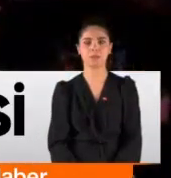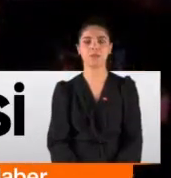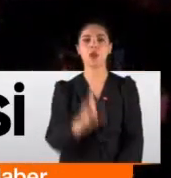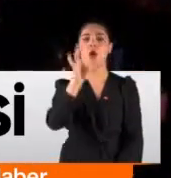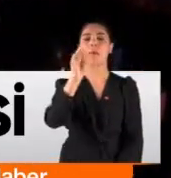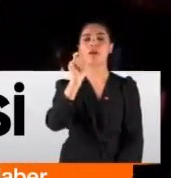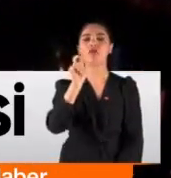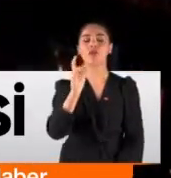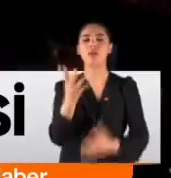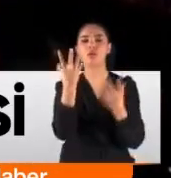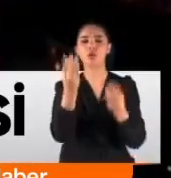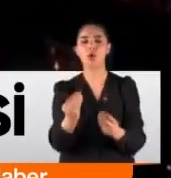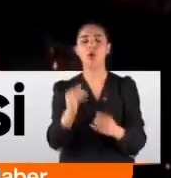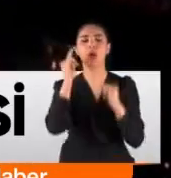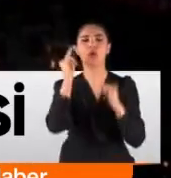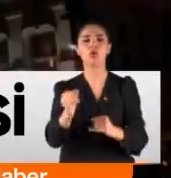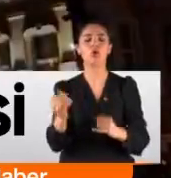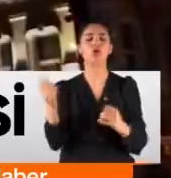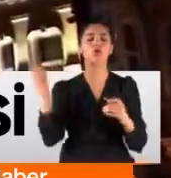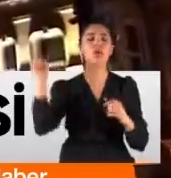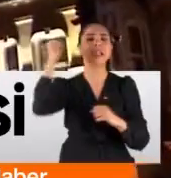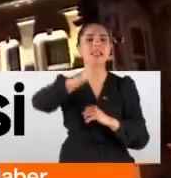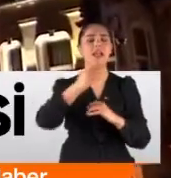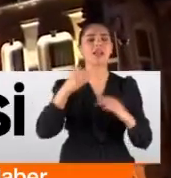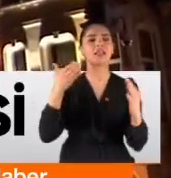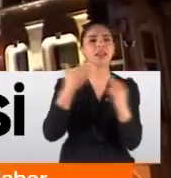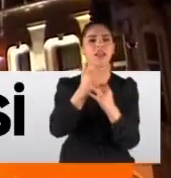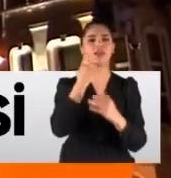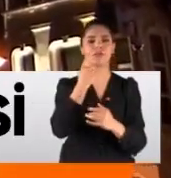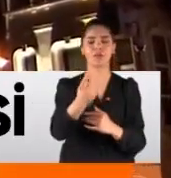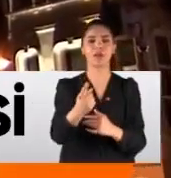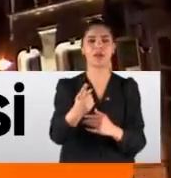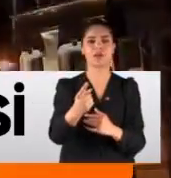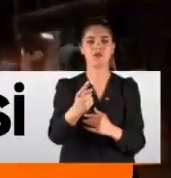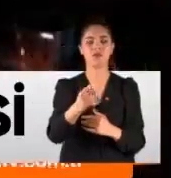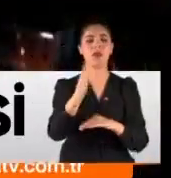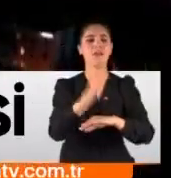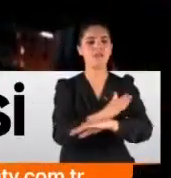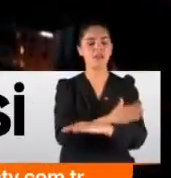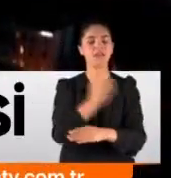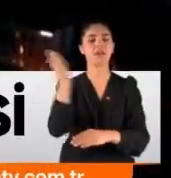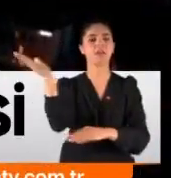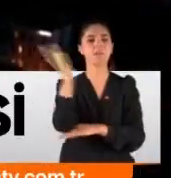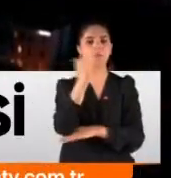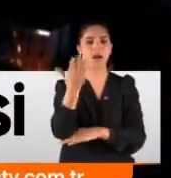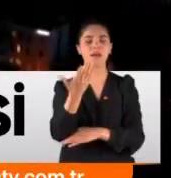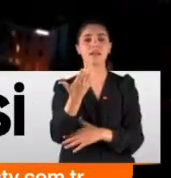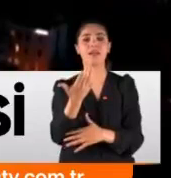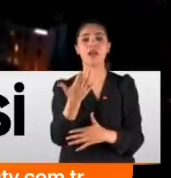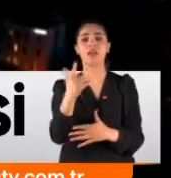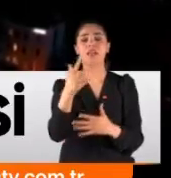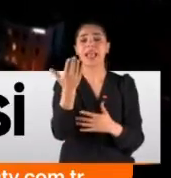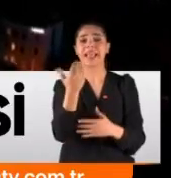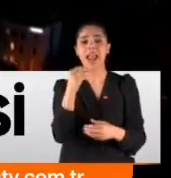15 Temmuz'da yaşanan hain darbe girişimine karşı vatanı, bayrağı, hürriyeti uğruna